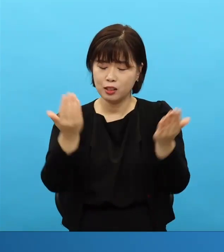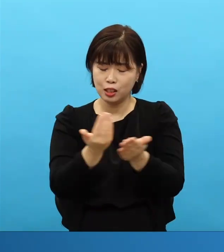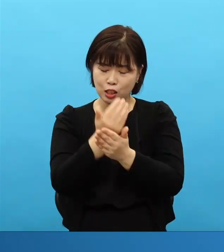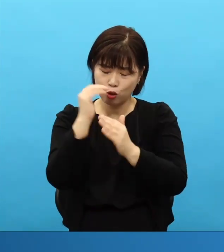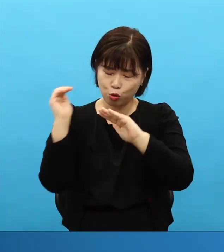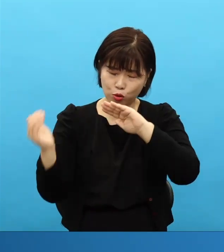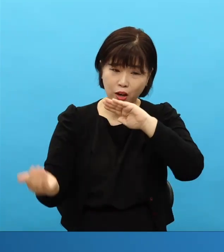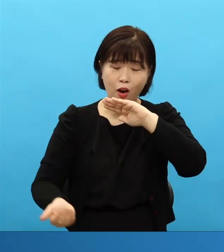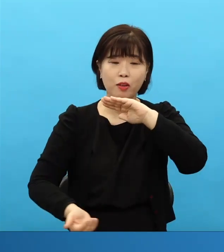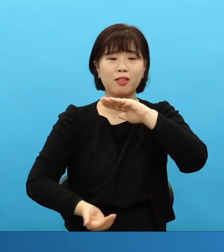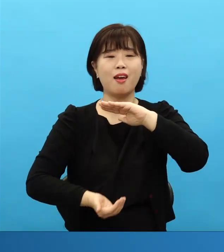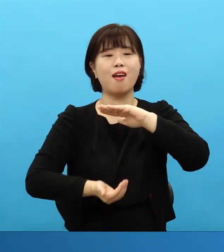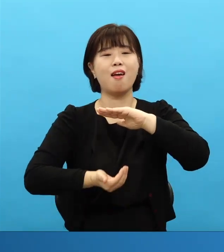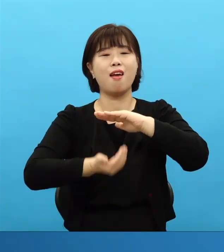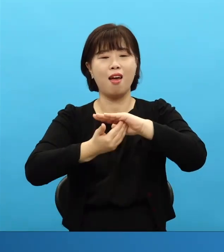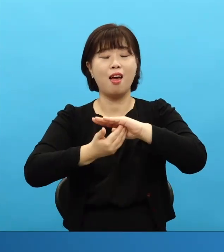다